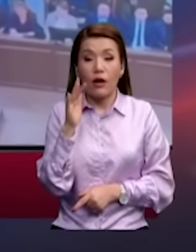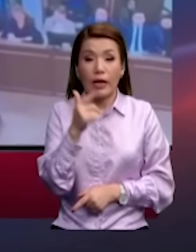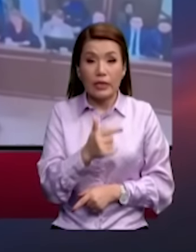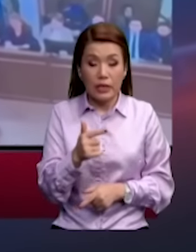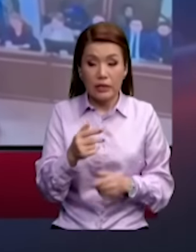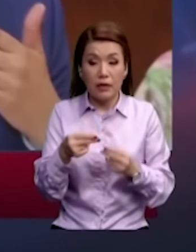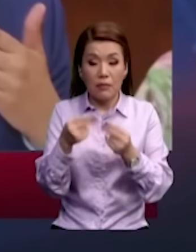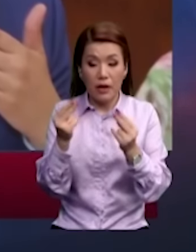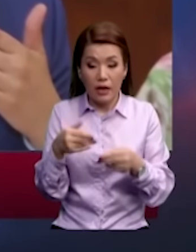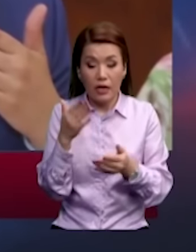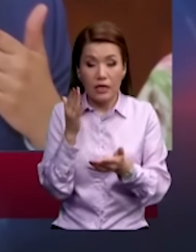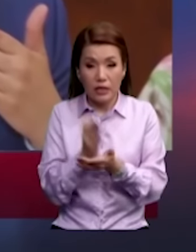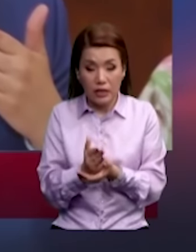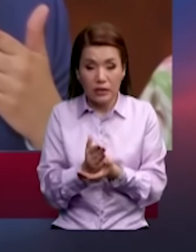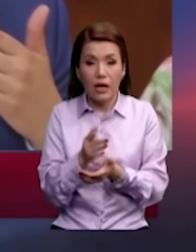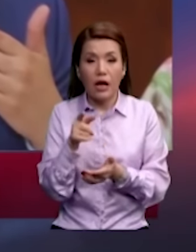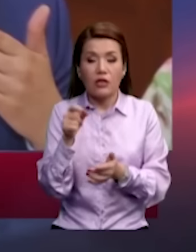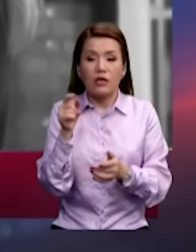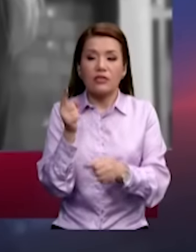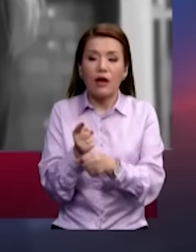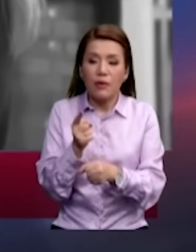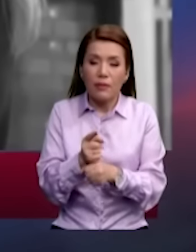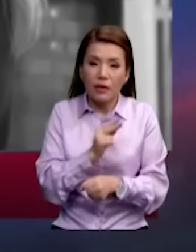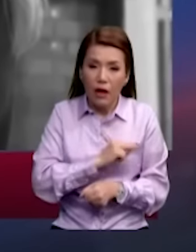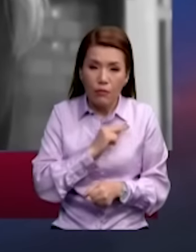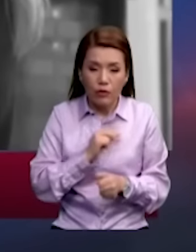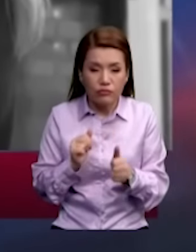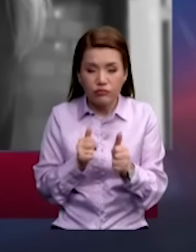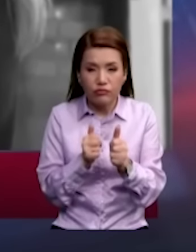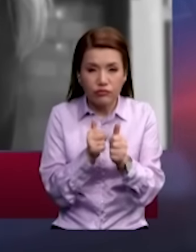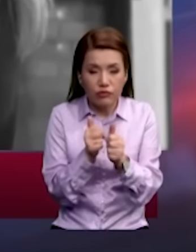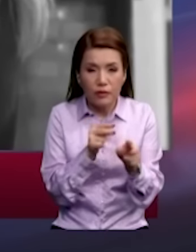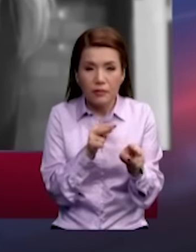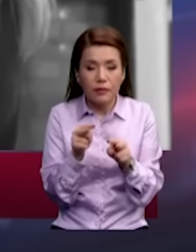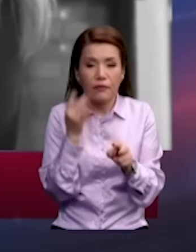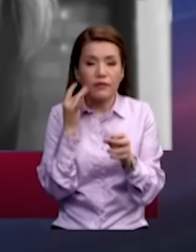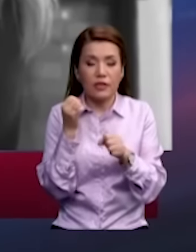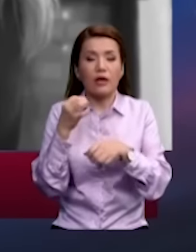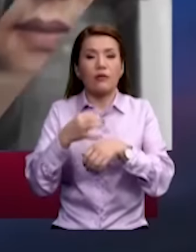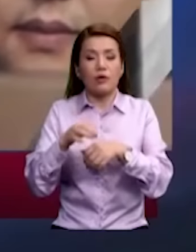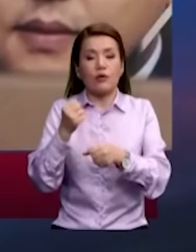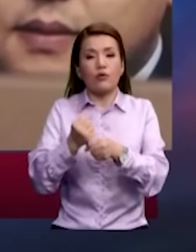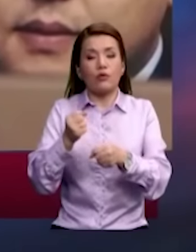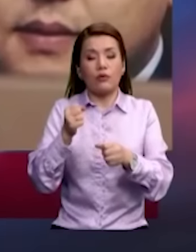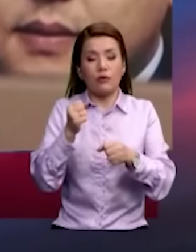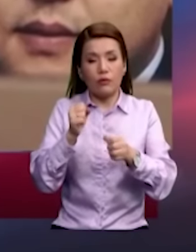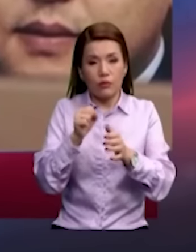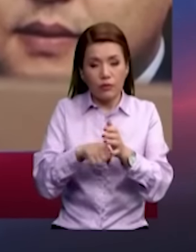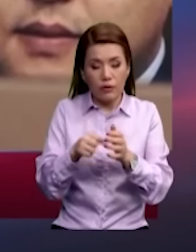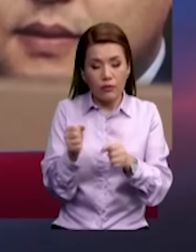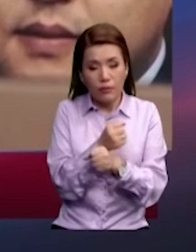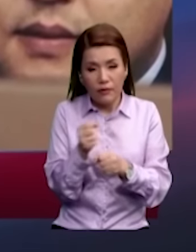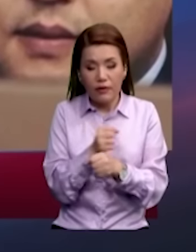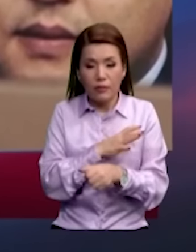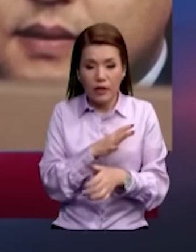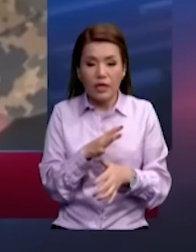гражданском браке Салтанат Нукеновой, запрещал ей работать, следил за ней и систематически избивал. Кроме того, чтобы